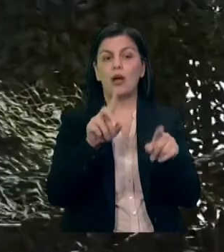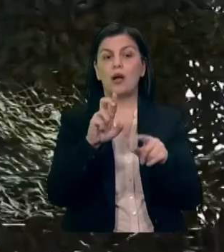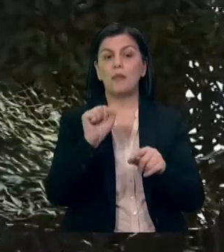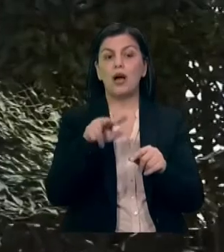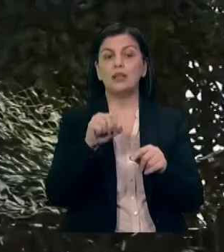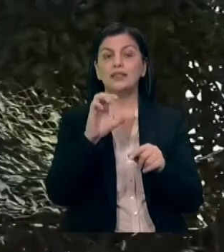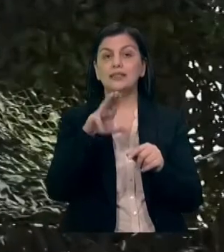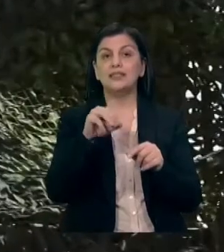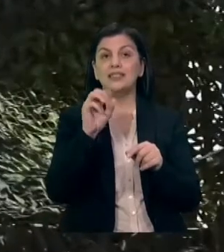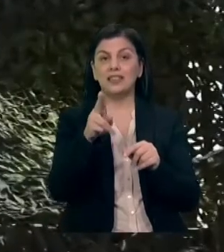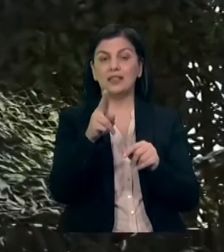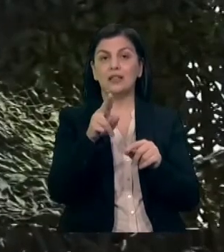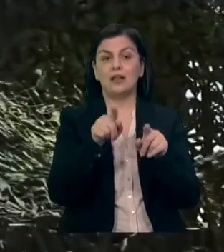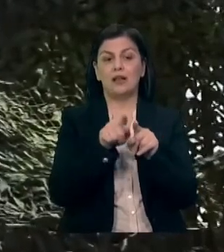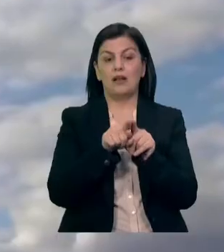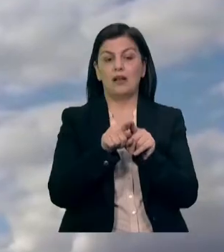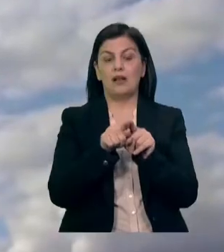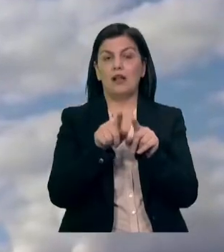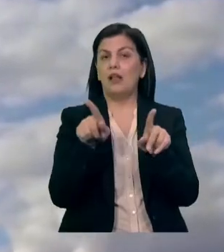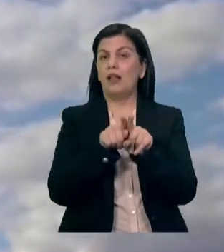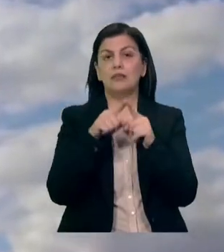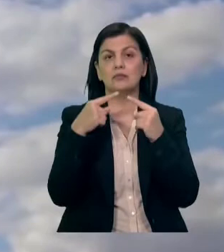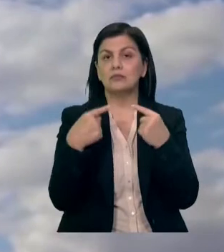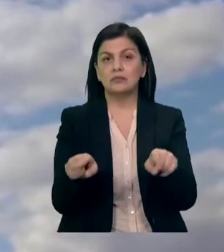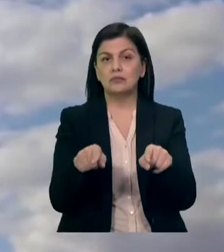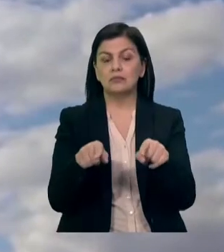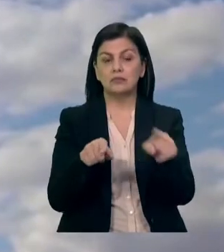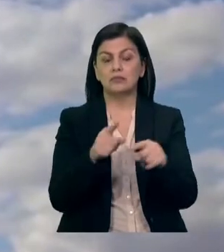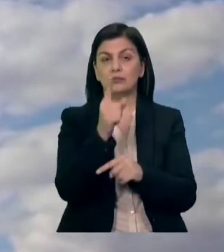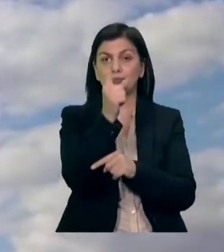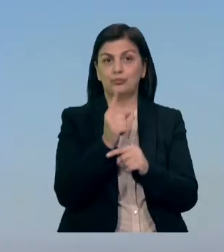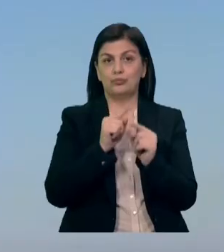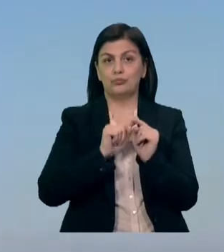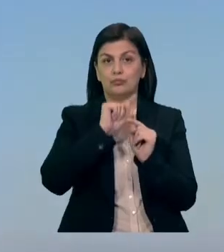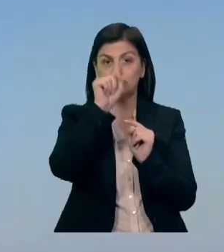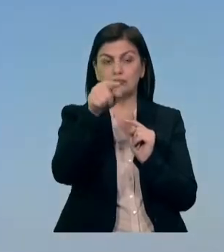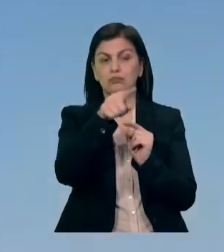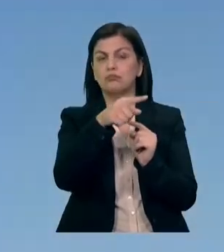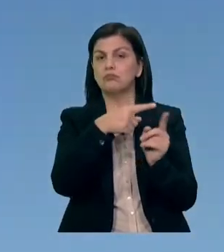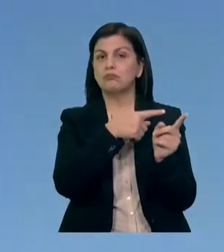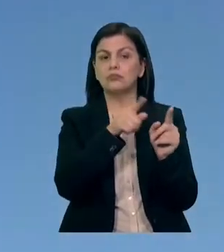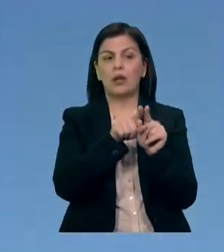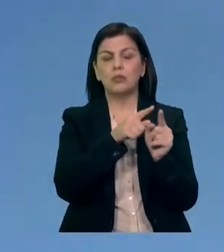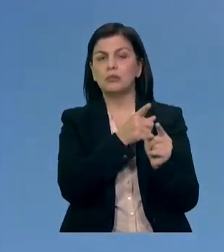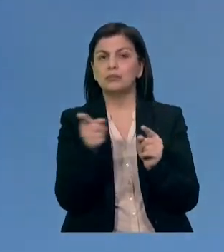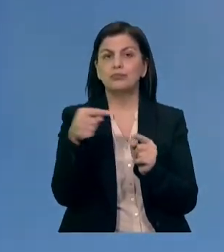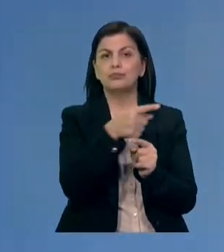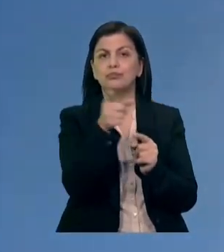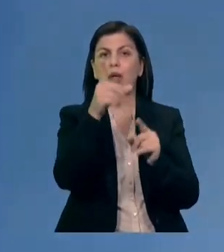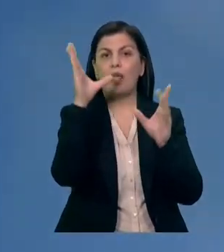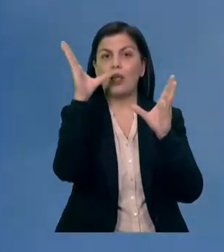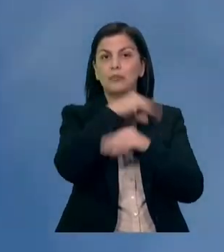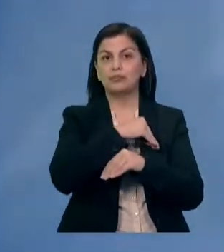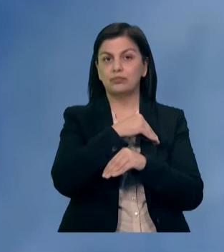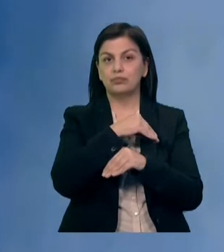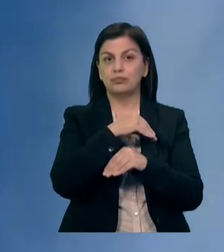trayektoriya ilə hərəkət etmir. Start anından etibarən raket trayektoriyasını xaotik şəkildə dəyişir və zigzagvari hərəkət edir. Nəticədə